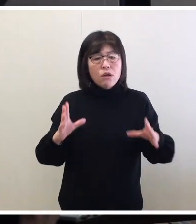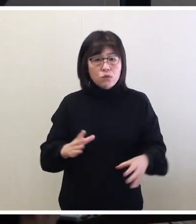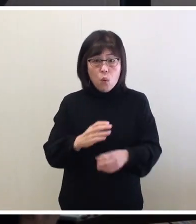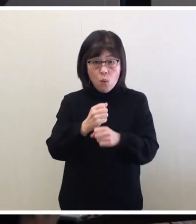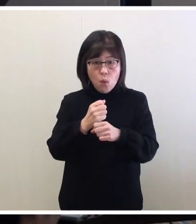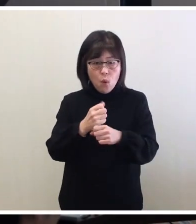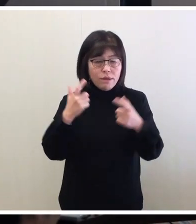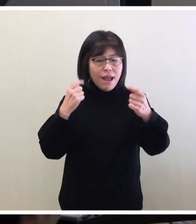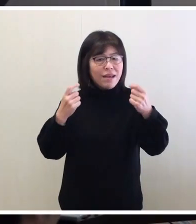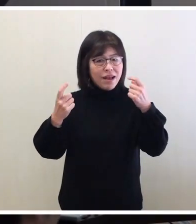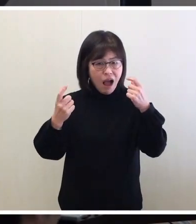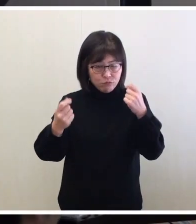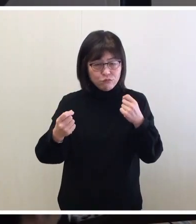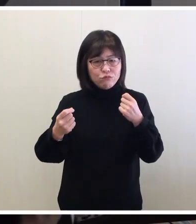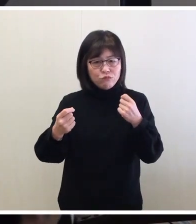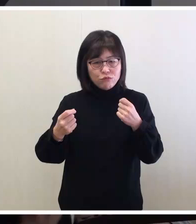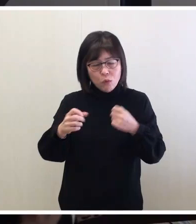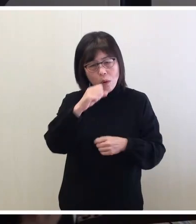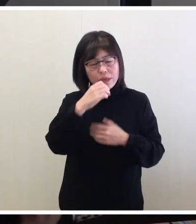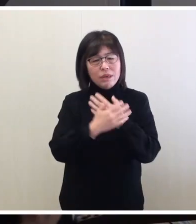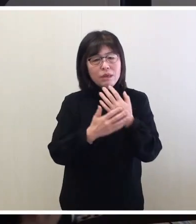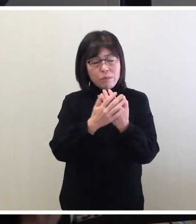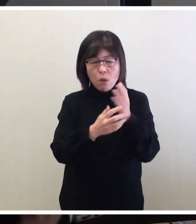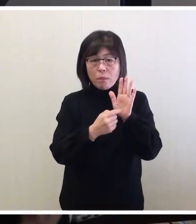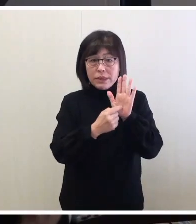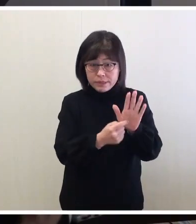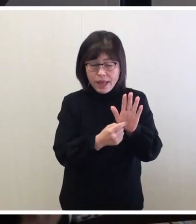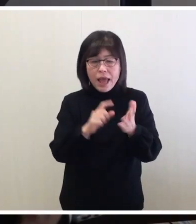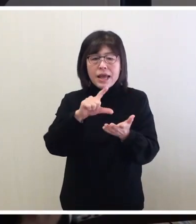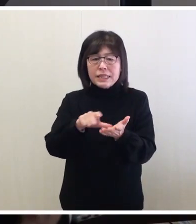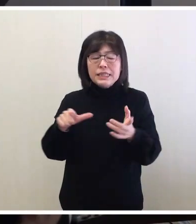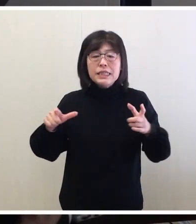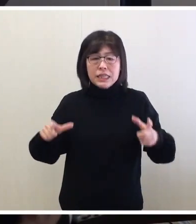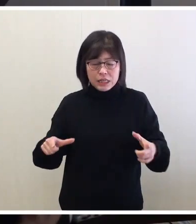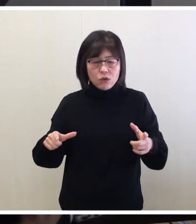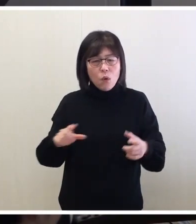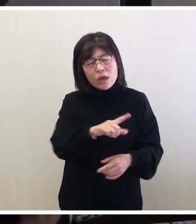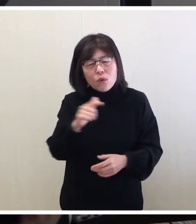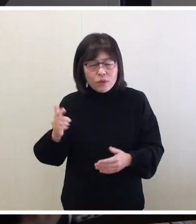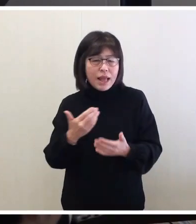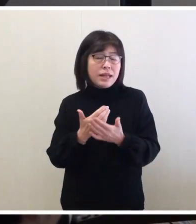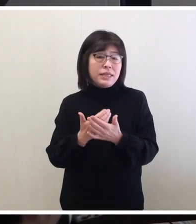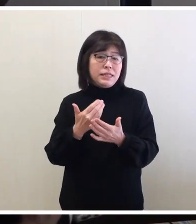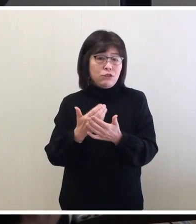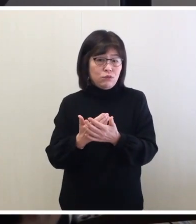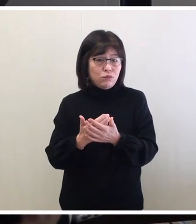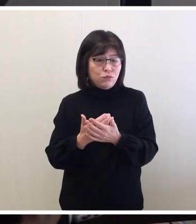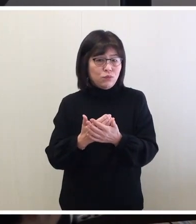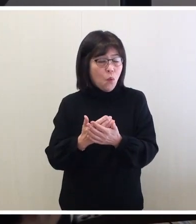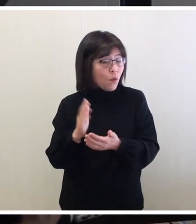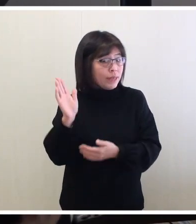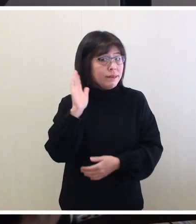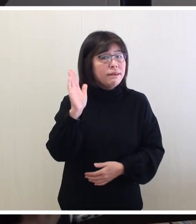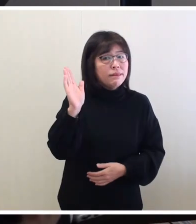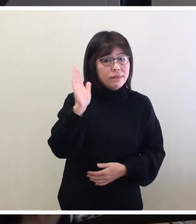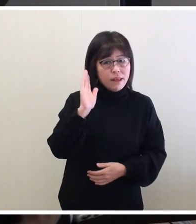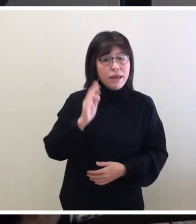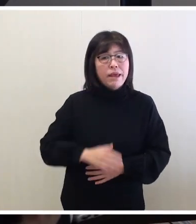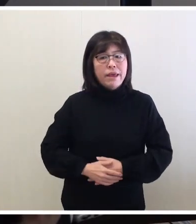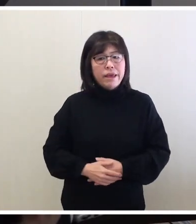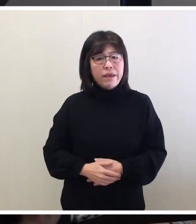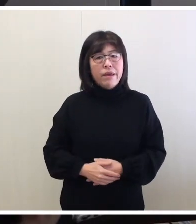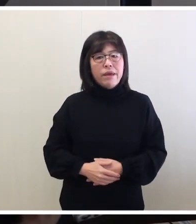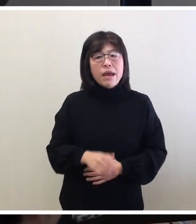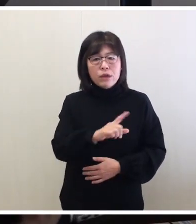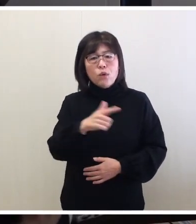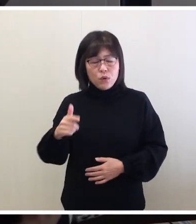。総合大学の強みを生かして地域や社会の多様なニーズ、そちらを汲み取り、リカレントリ